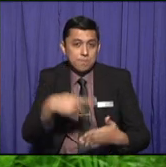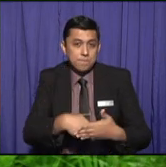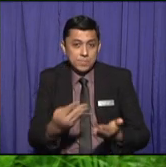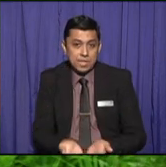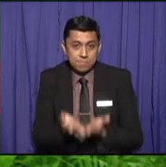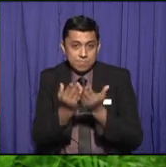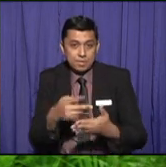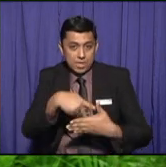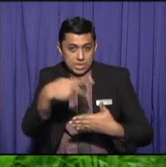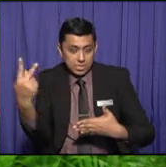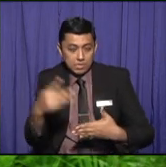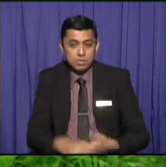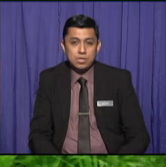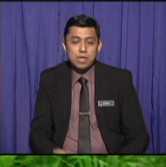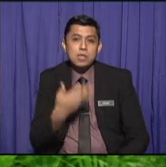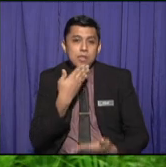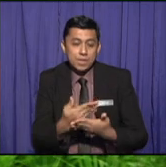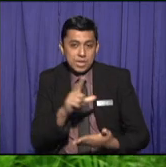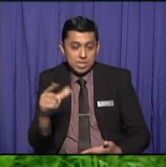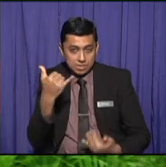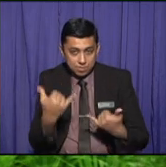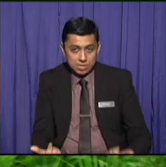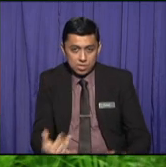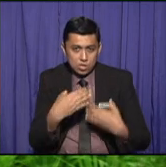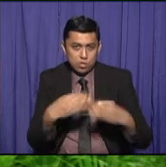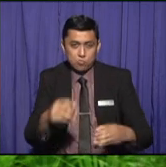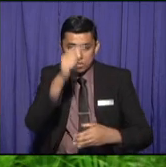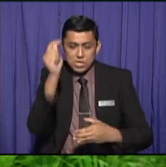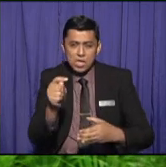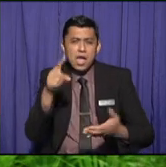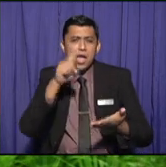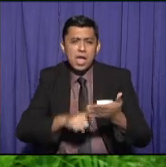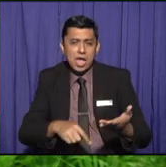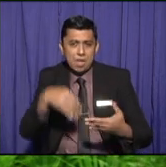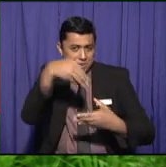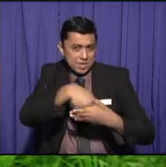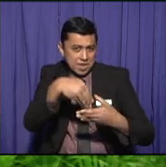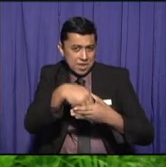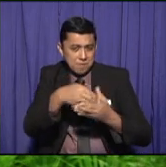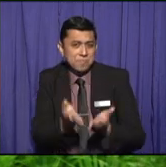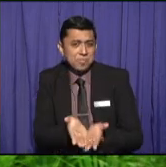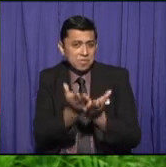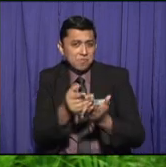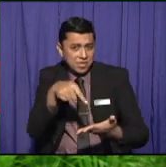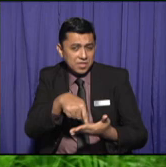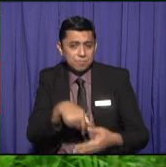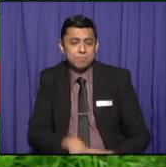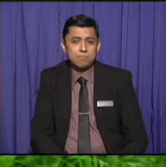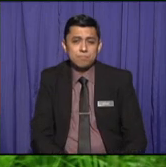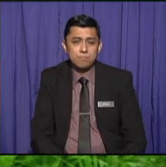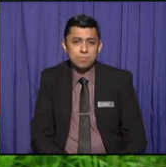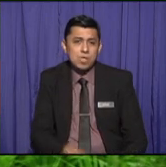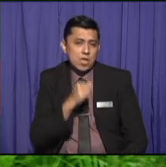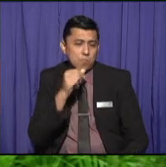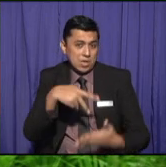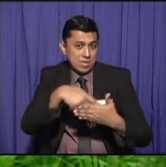padi. Baiklah, sekarang cuba adik-adik teka. Apa di dalam bekas nyiru ni? Bukan